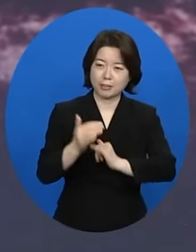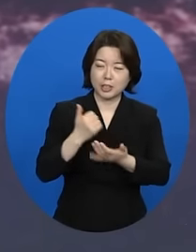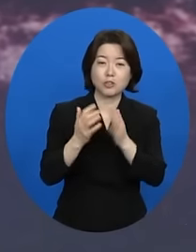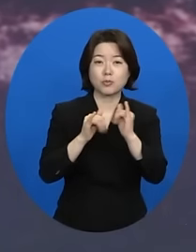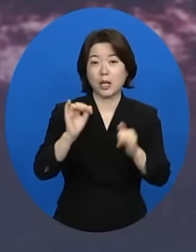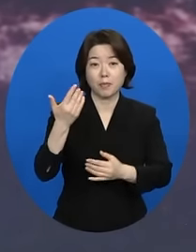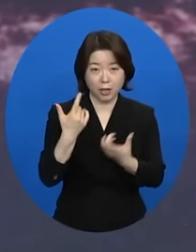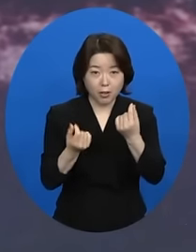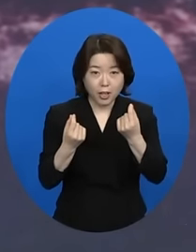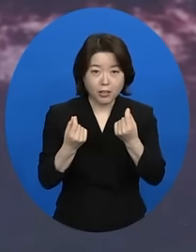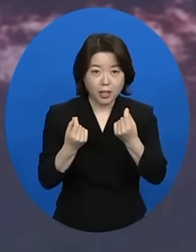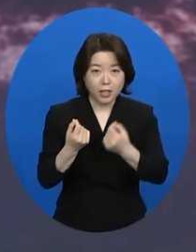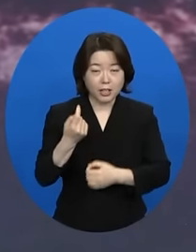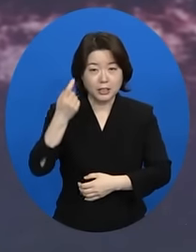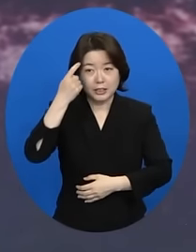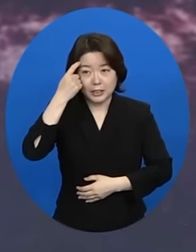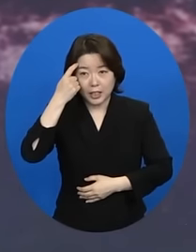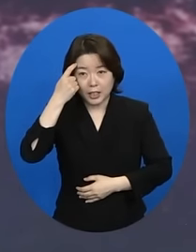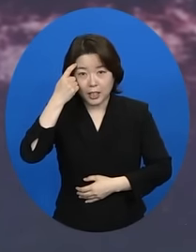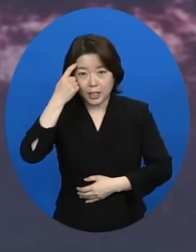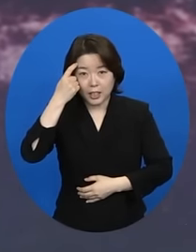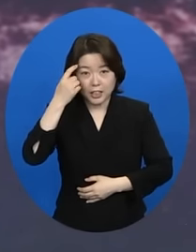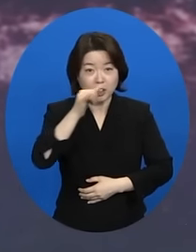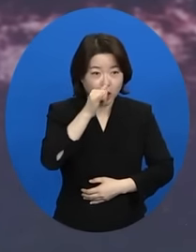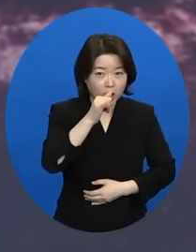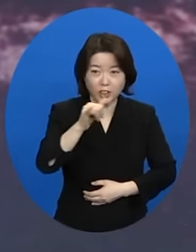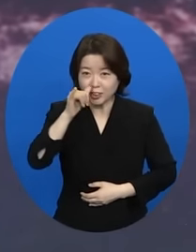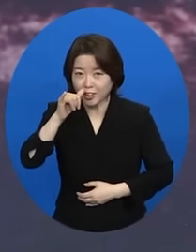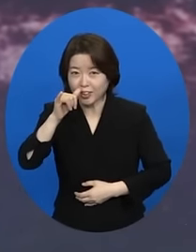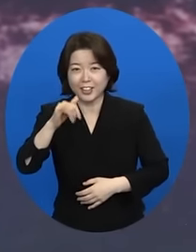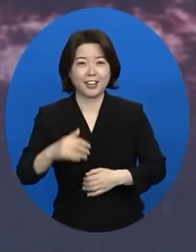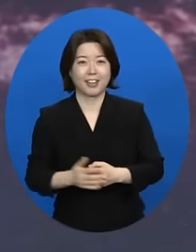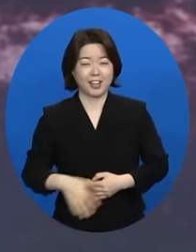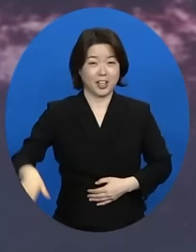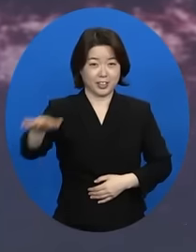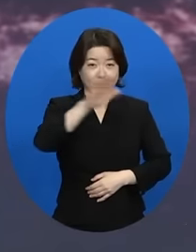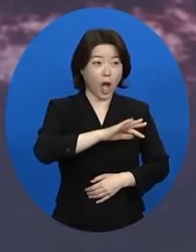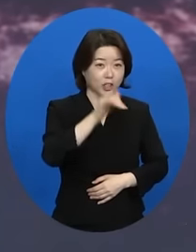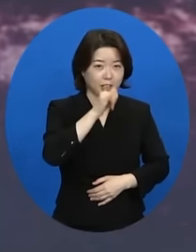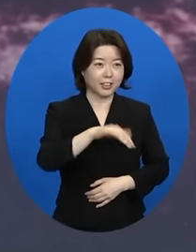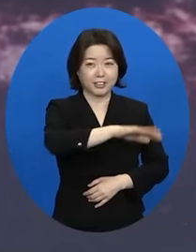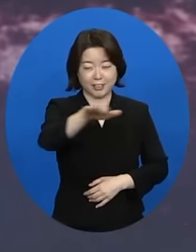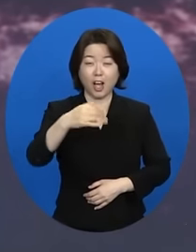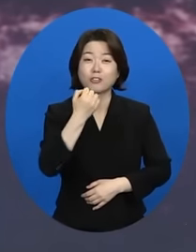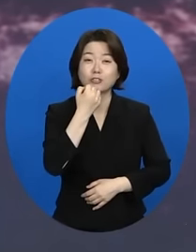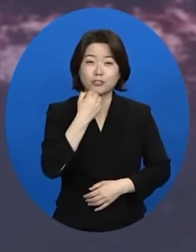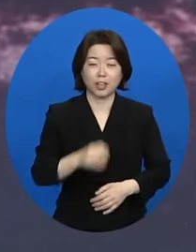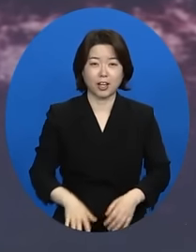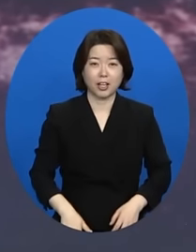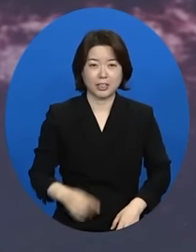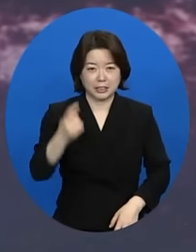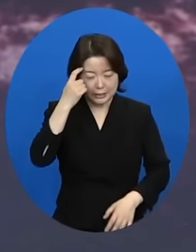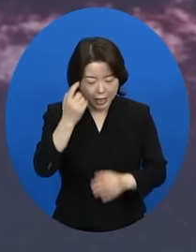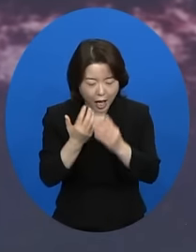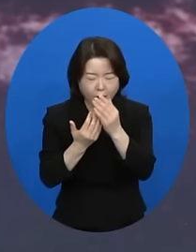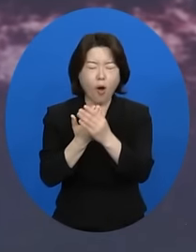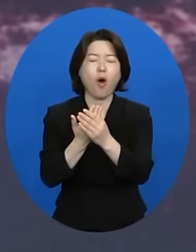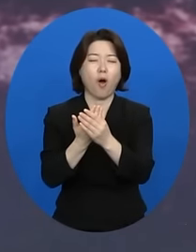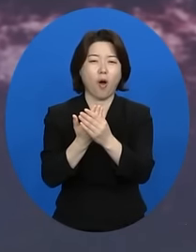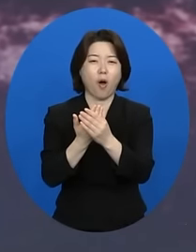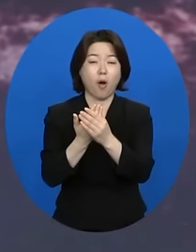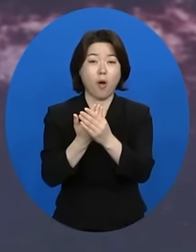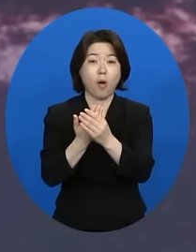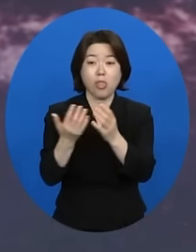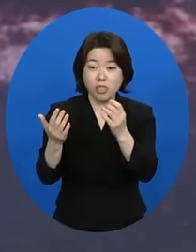같다. 그런 생각 들어요. 다 듣나요? 다 웃고 있어요. 다 든단 말이에요. 그런 생각이. 그러니까